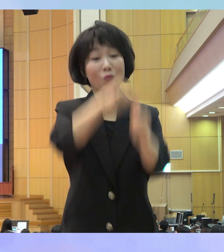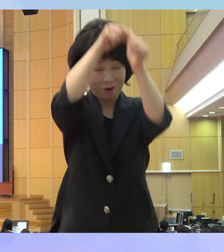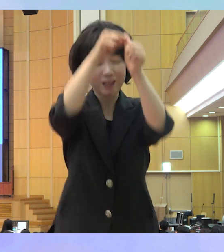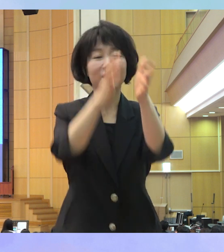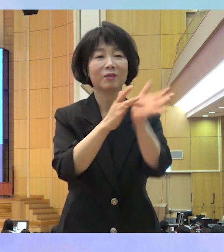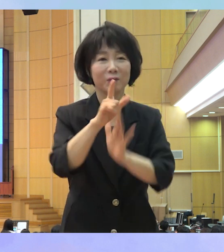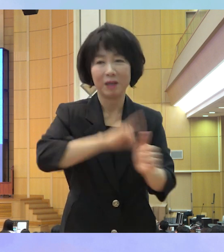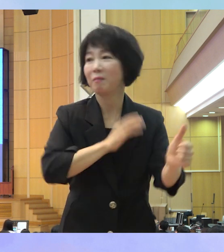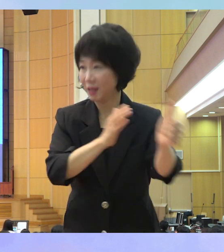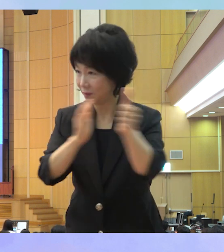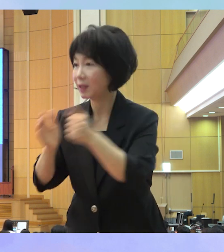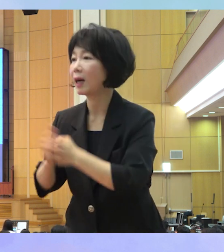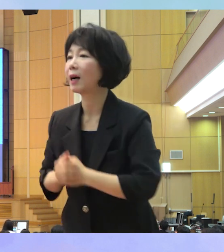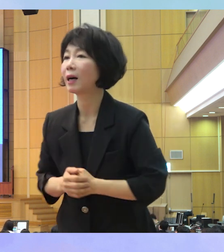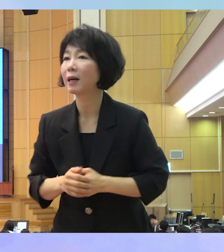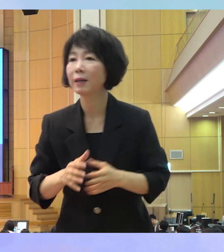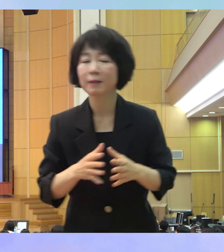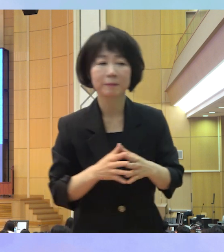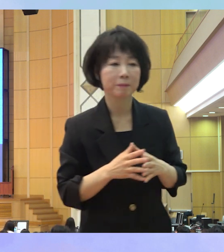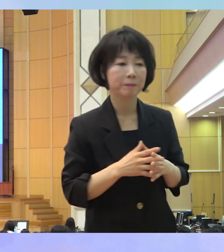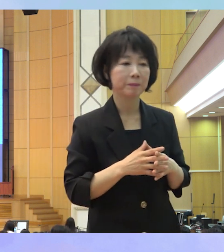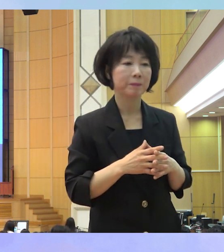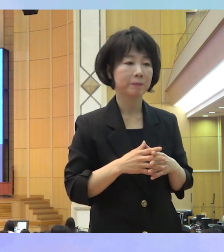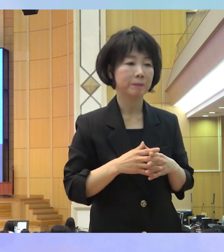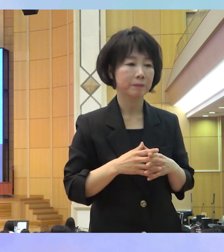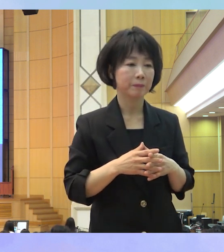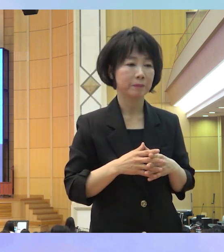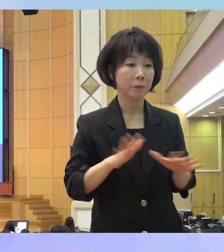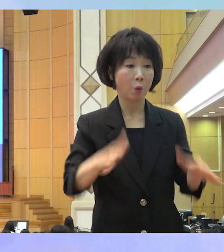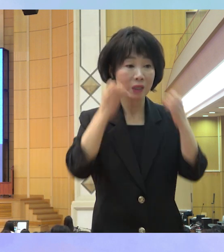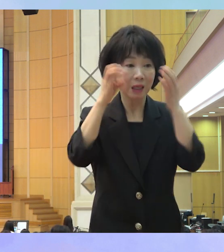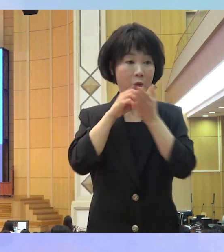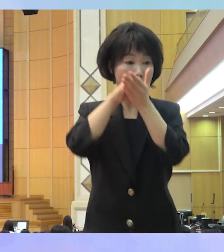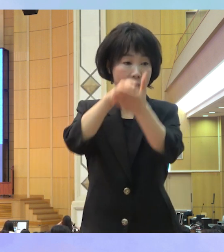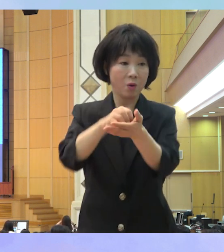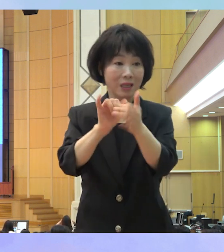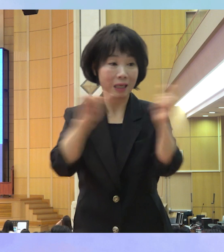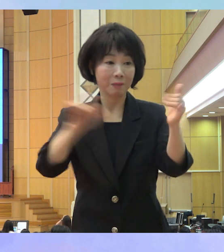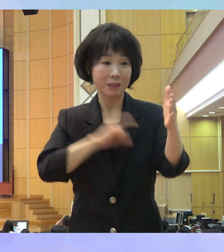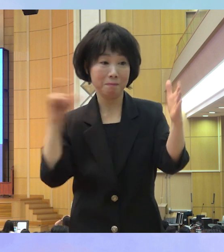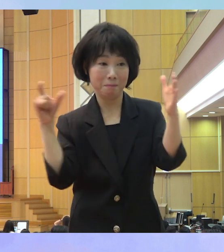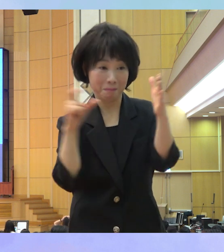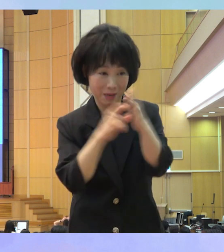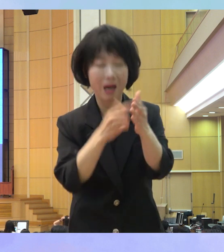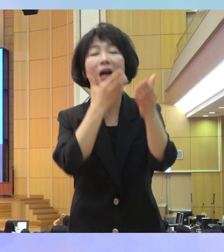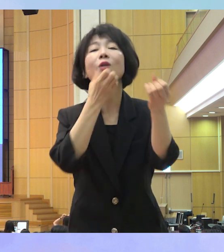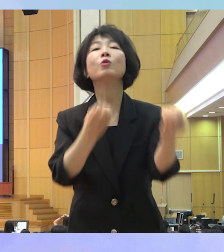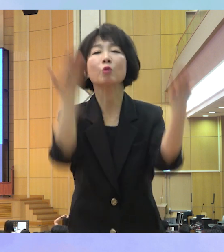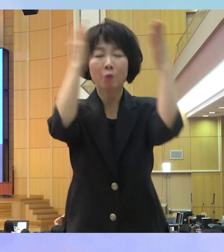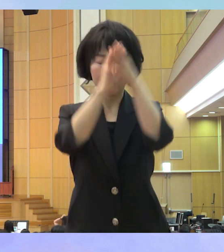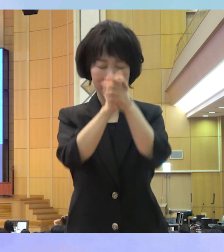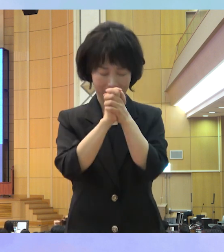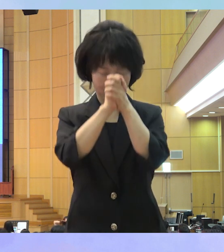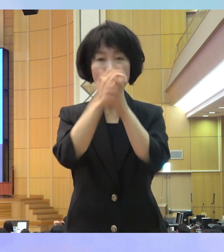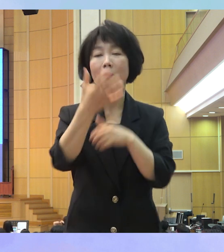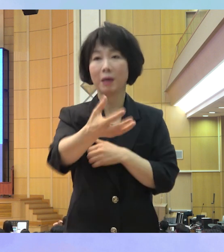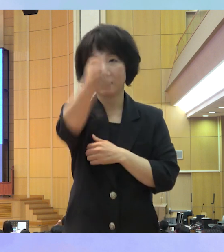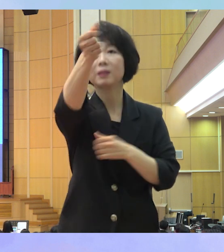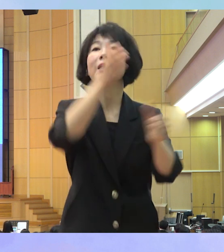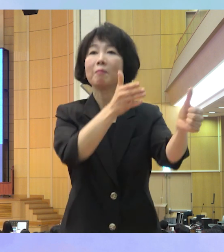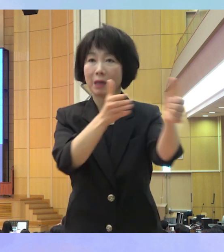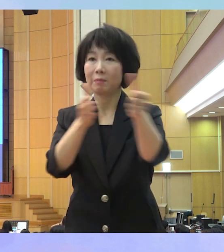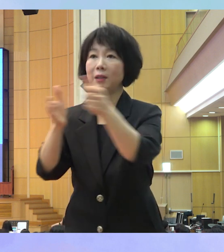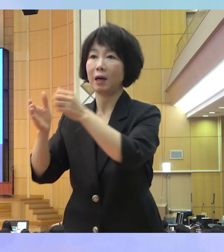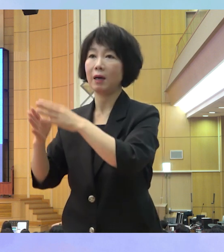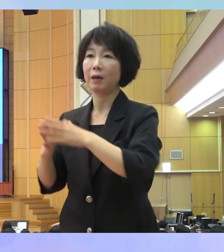예배 있고요. 초급, 중급 교육 있습니다. 새로 나오신 분들 새가족 환영실 2층에